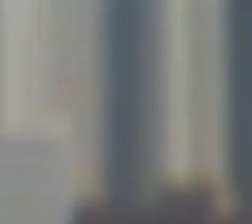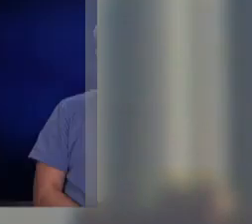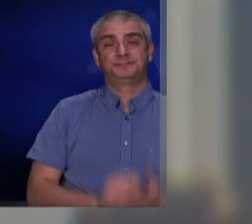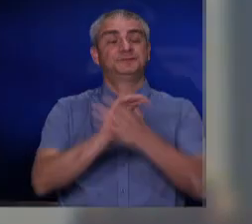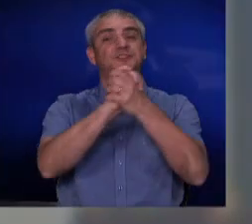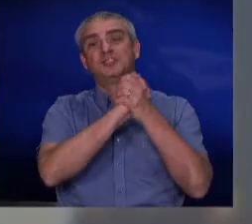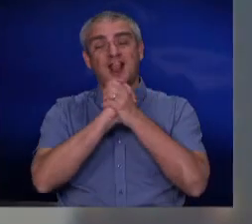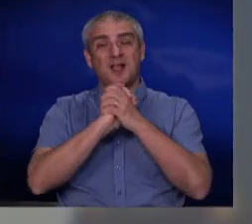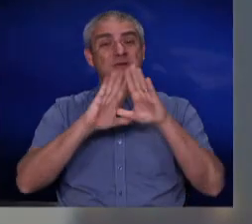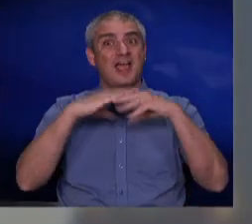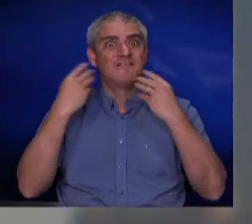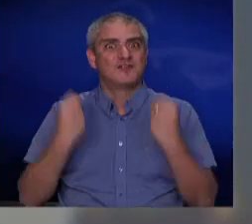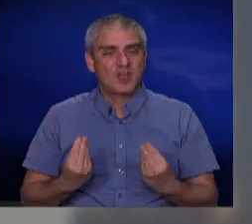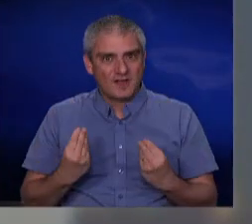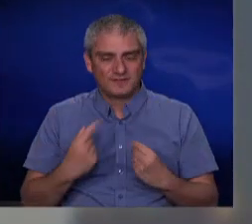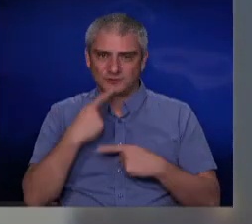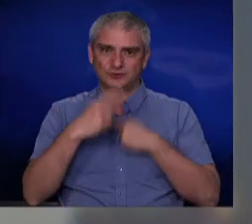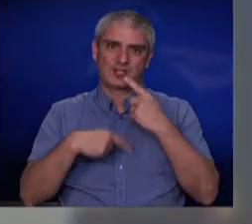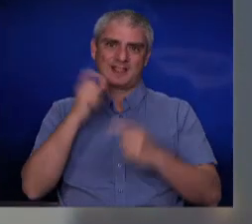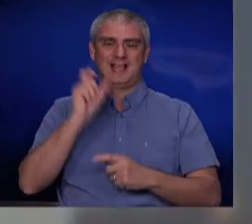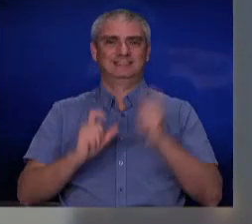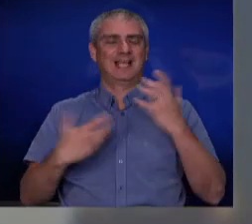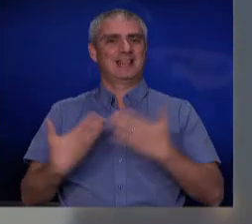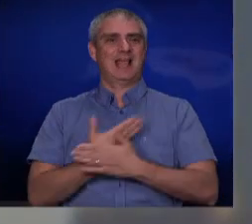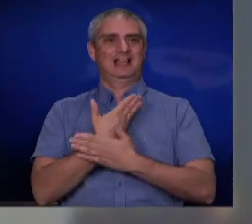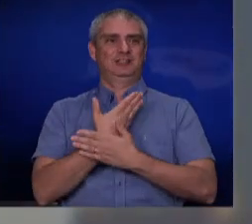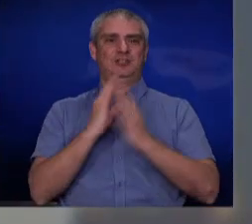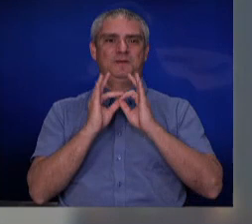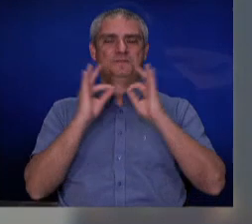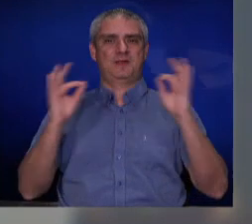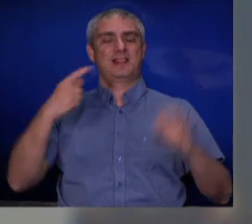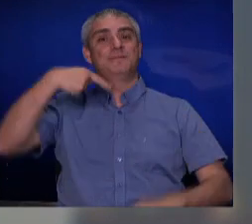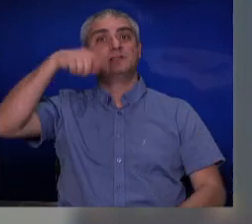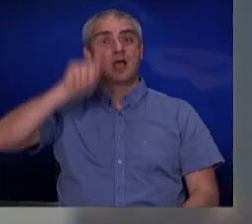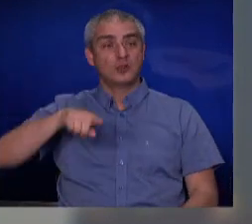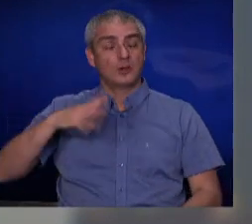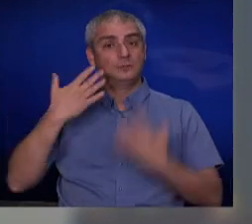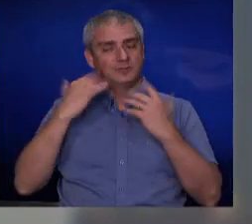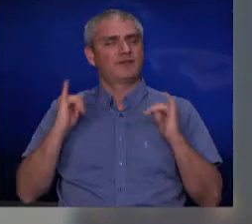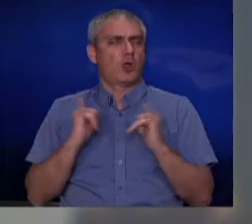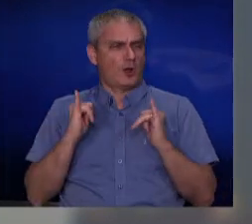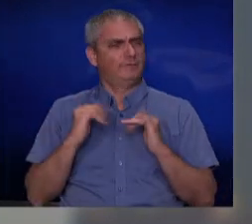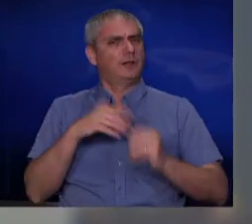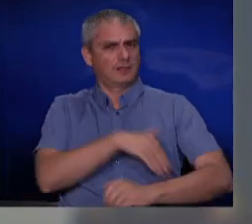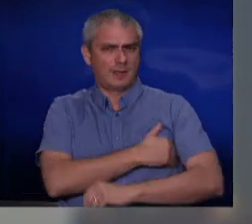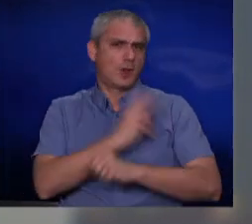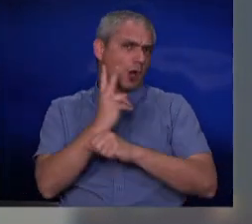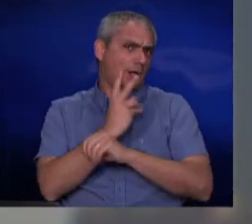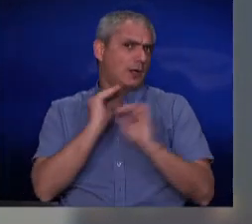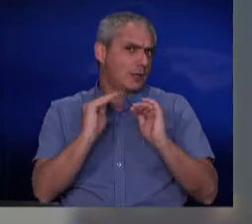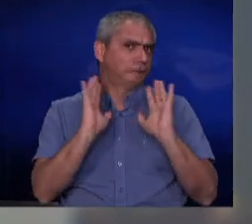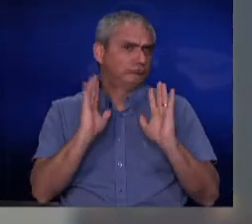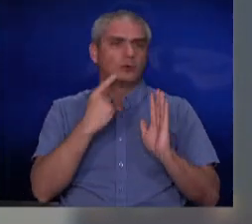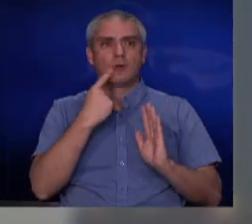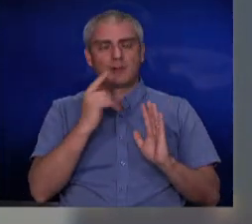שלום לכם וערב טוב, שנה אזרחית חדשה, מתחילים את ינואר עם מזג אוויר חורפי, טמפרטורות רגילות לעונה, זה אומר